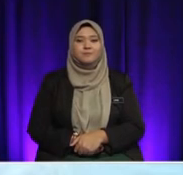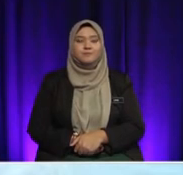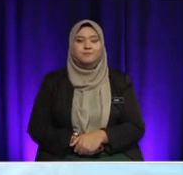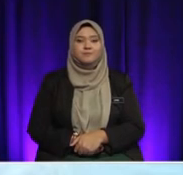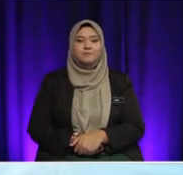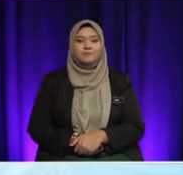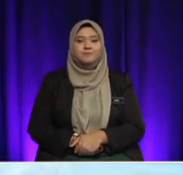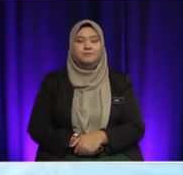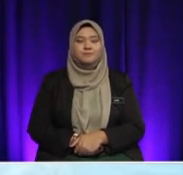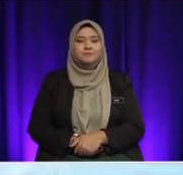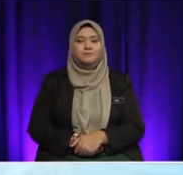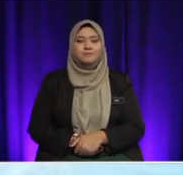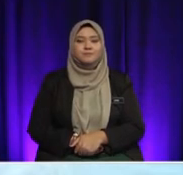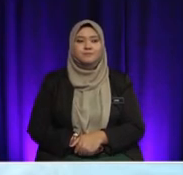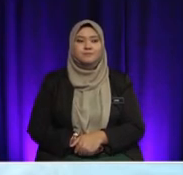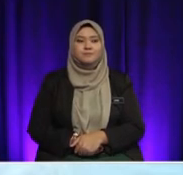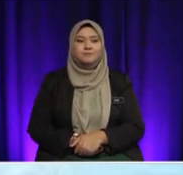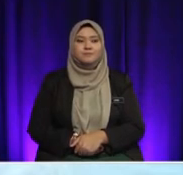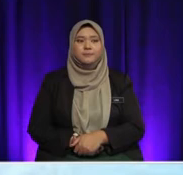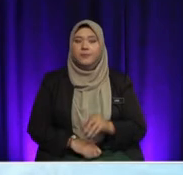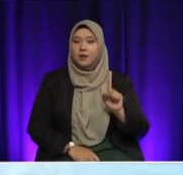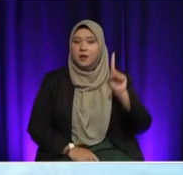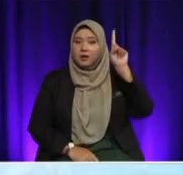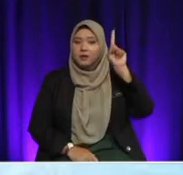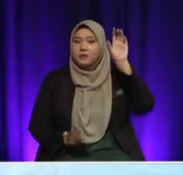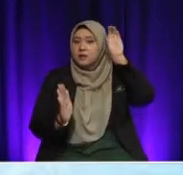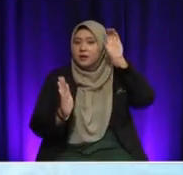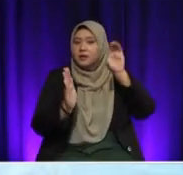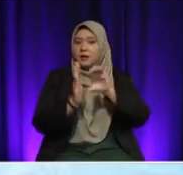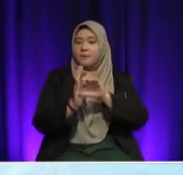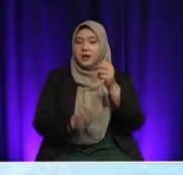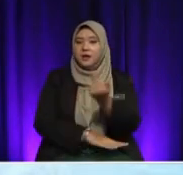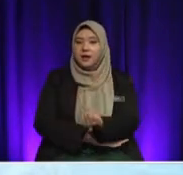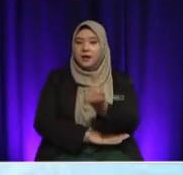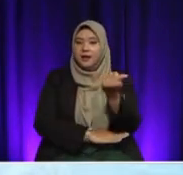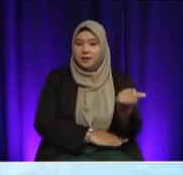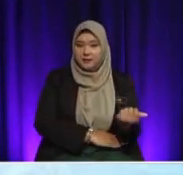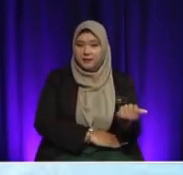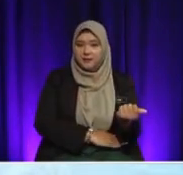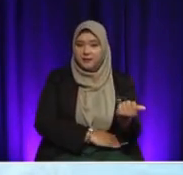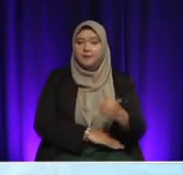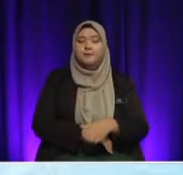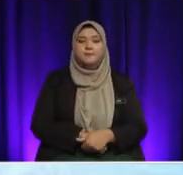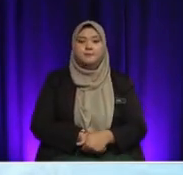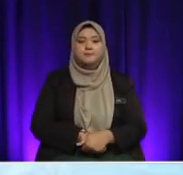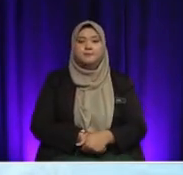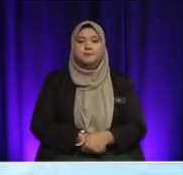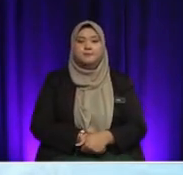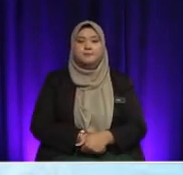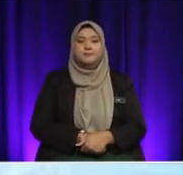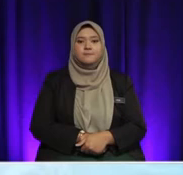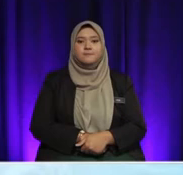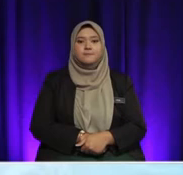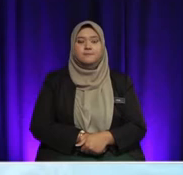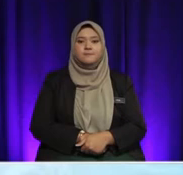Okey, lepas tu ini tadi alatan yang saya dah tunjukkan tadi. Burger former. Baik. Okey. Macam yang saya katakan, untuk